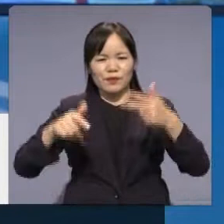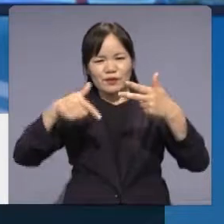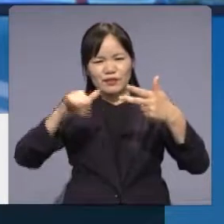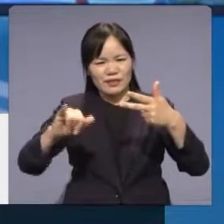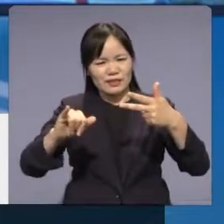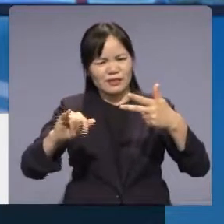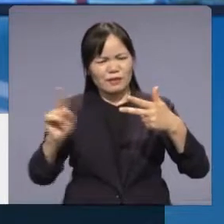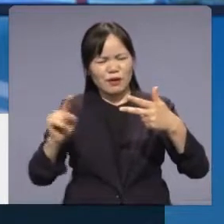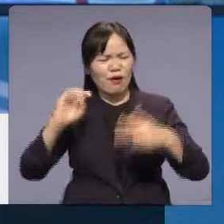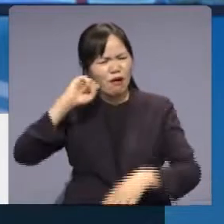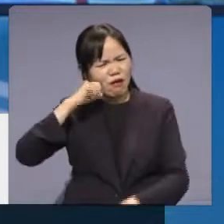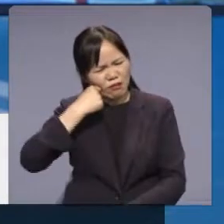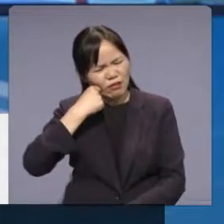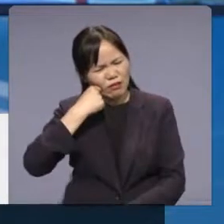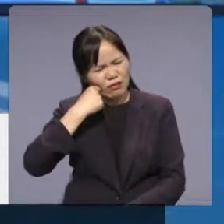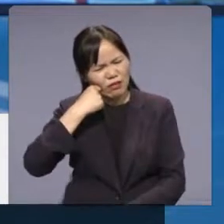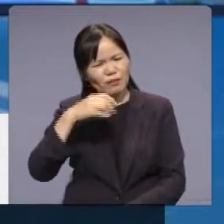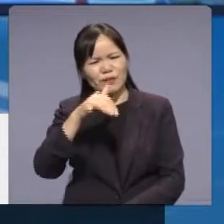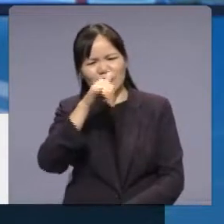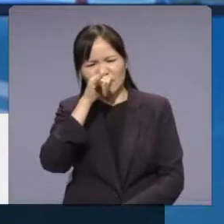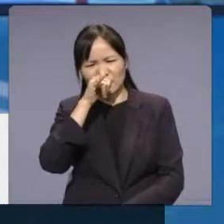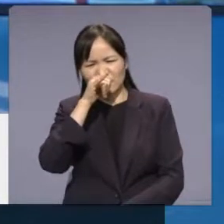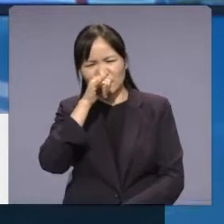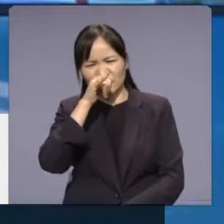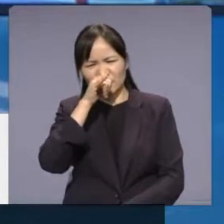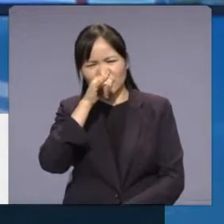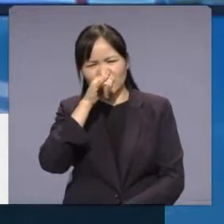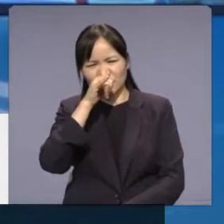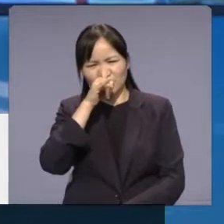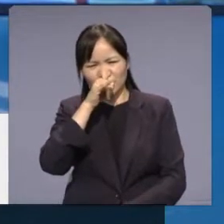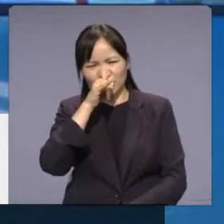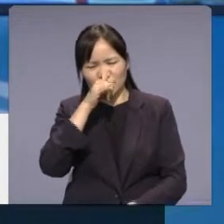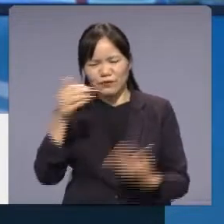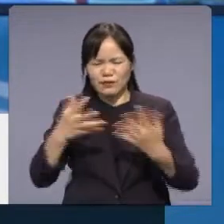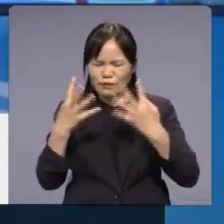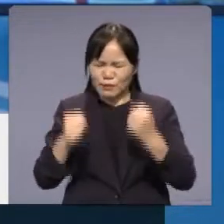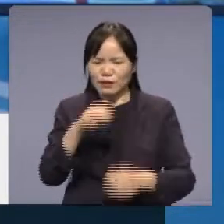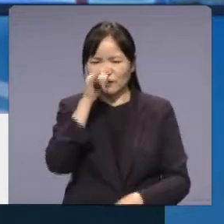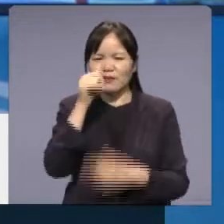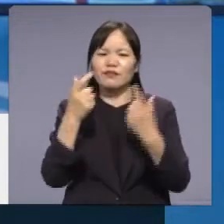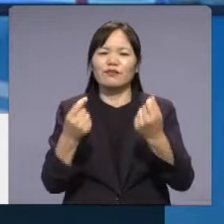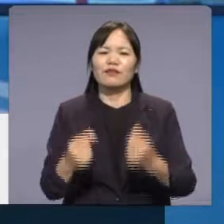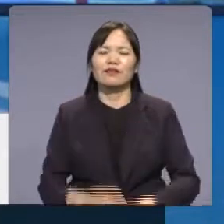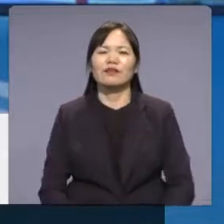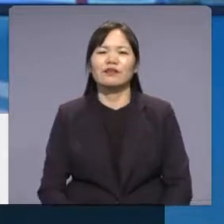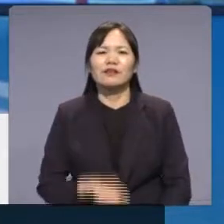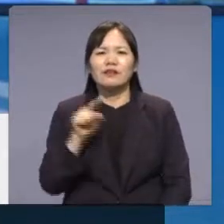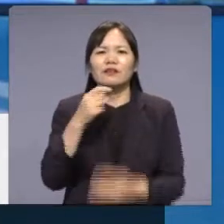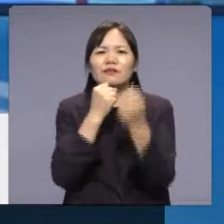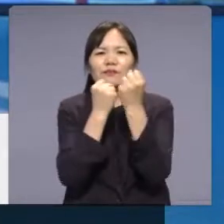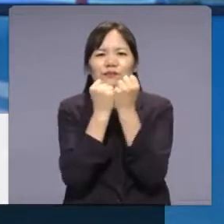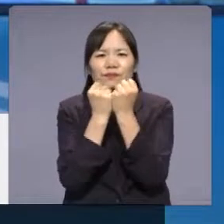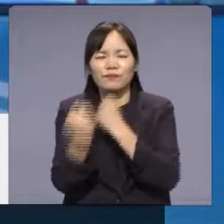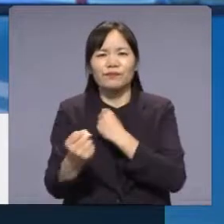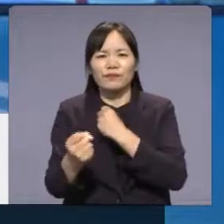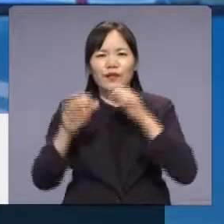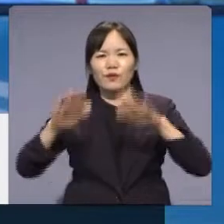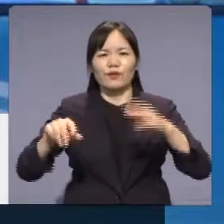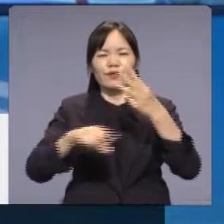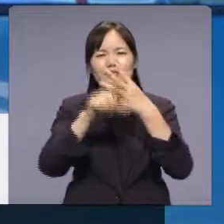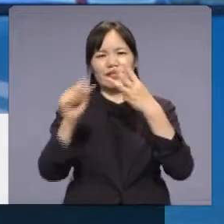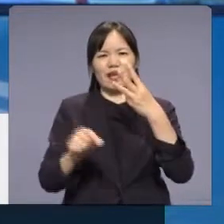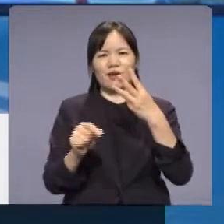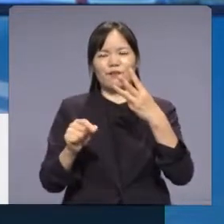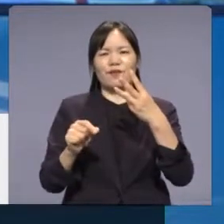7기들은 좀 어려운 과정 속에서 많은 업무를 하지 않았나 그런 생각을 합니다. 그럼에도 불구하고 올 3월에